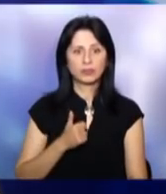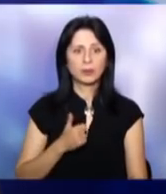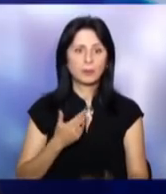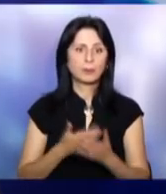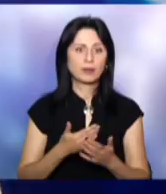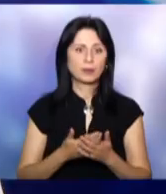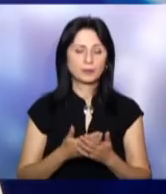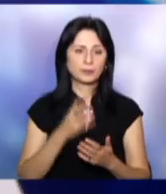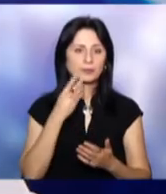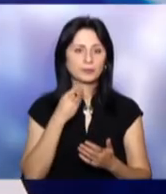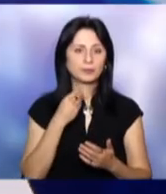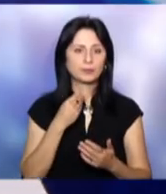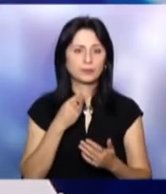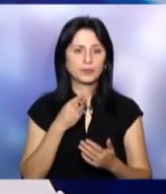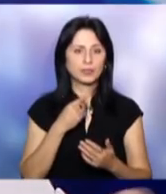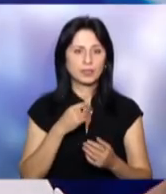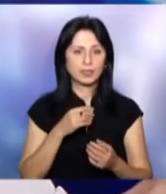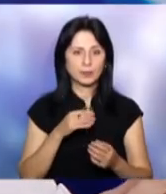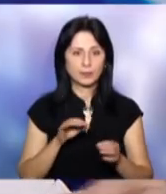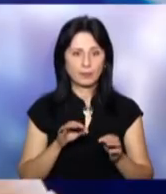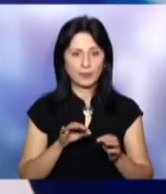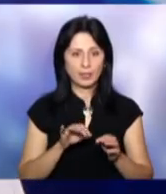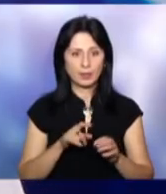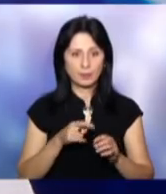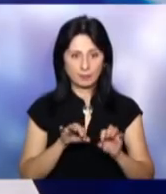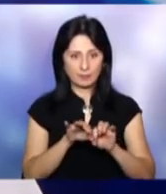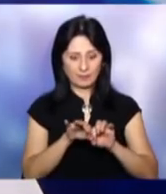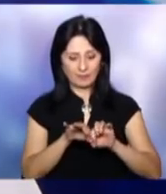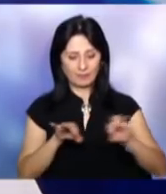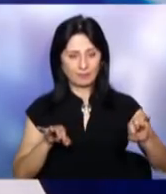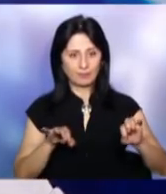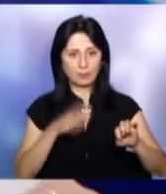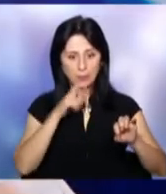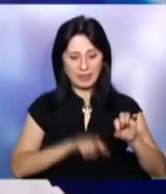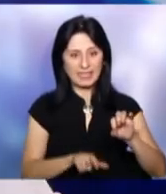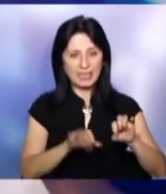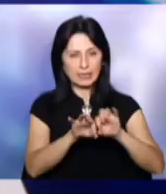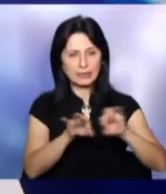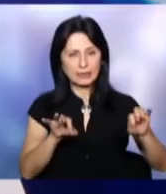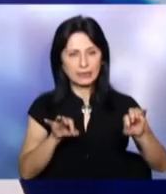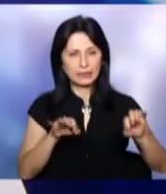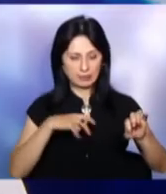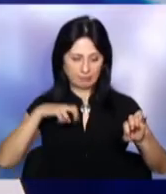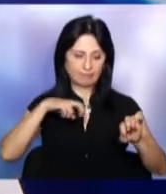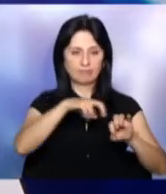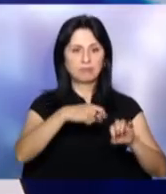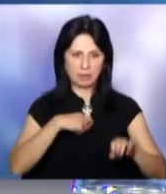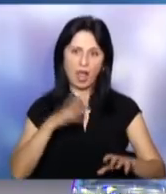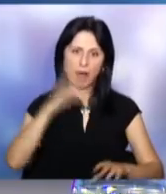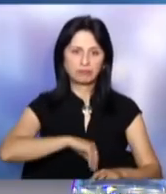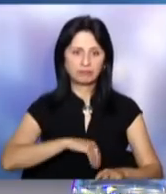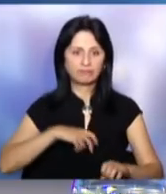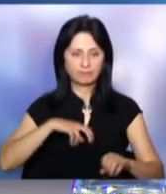დავშათ, როდესაც რაღაც წვრილ მილზე უნდა გამევლო მდინარის თავზე, ხო? ძალიან მინდოდა რომ ეს აყოჩაღი ვარ